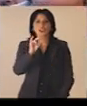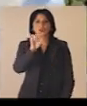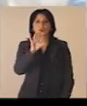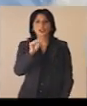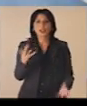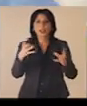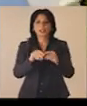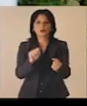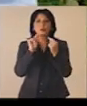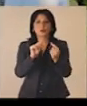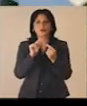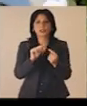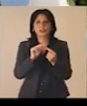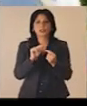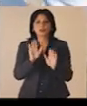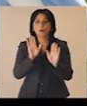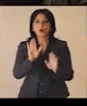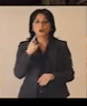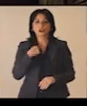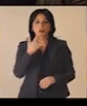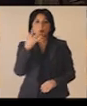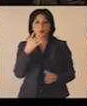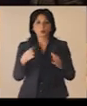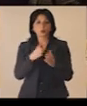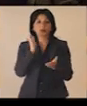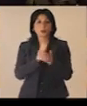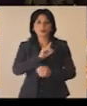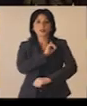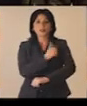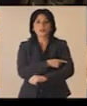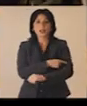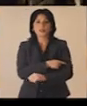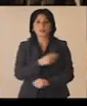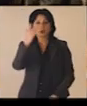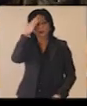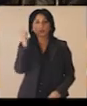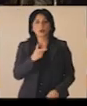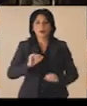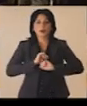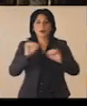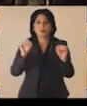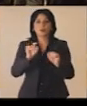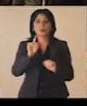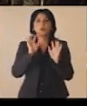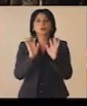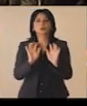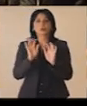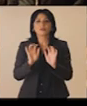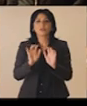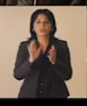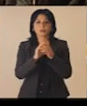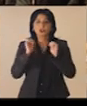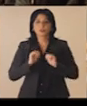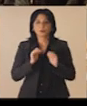ნინო ბურჯანაძე ერთიანი ოპოზიცია. ხოლო ჩვენს პოლიტიკურ გუნდს აქვს ძალა, ცოდნა და გამბედაობა, რომ